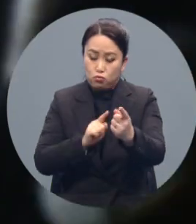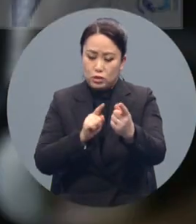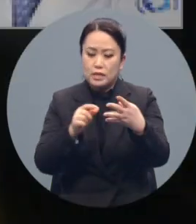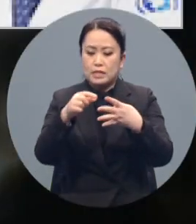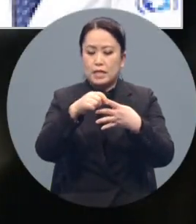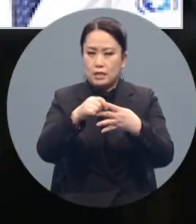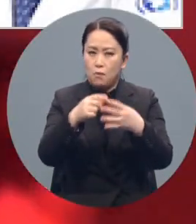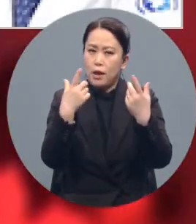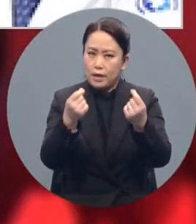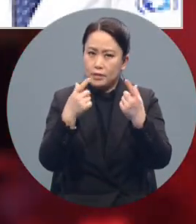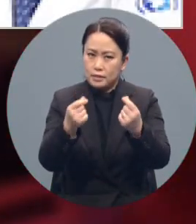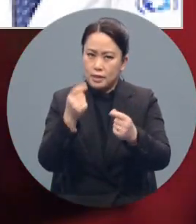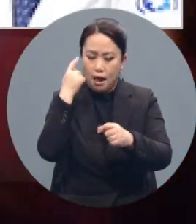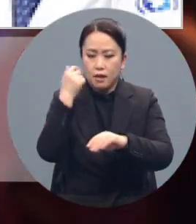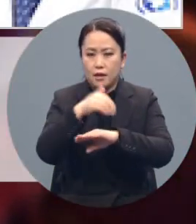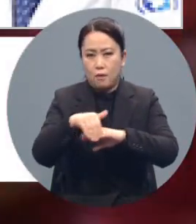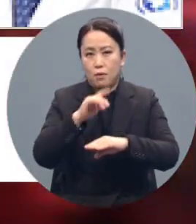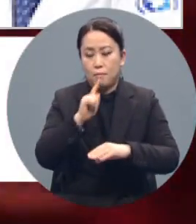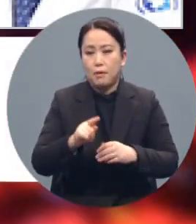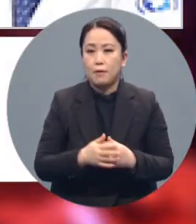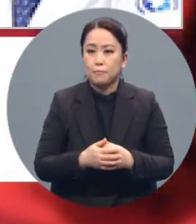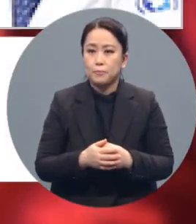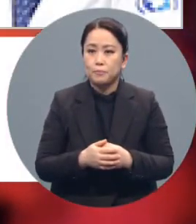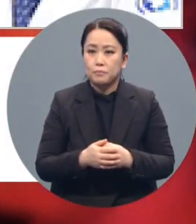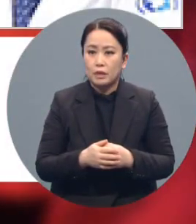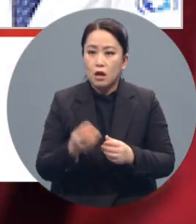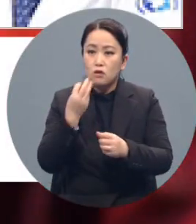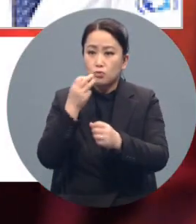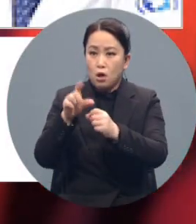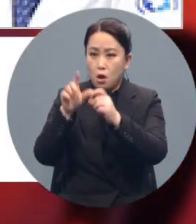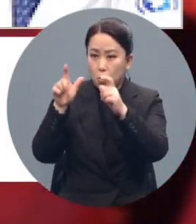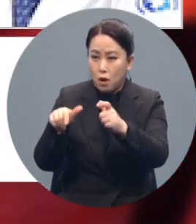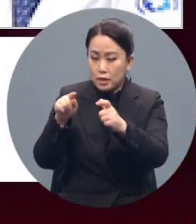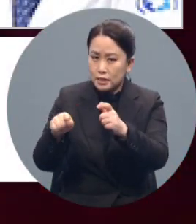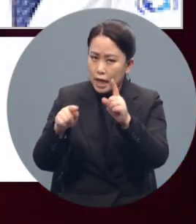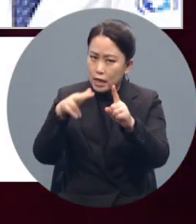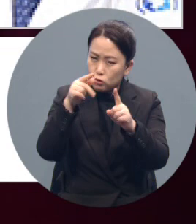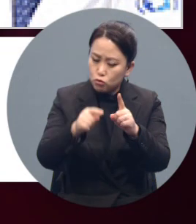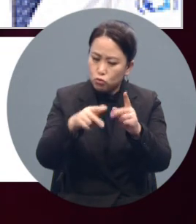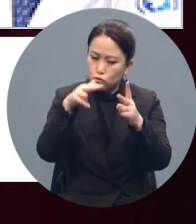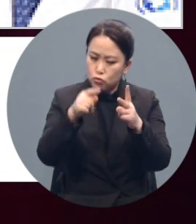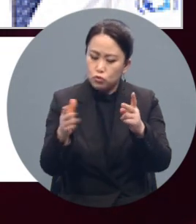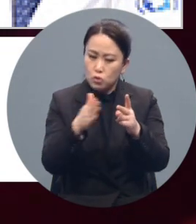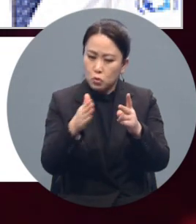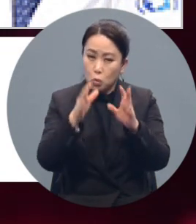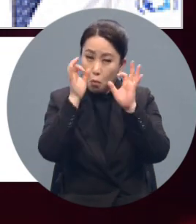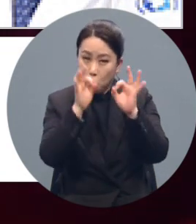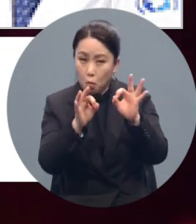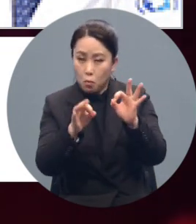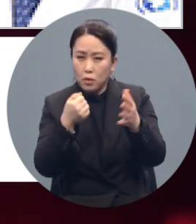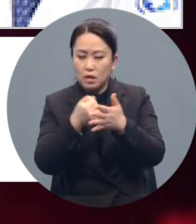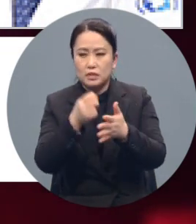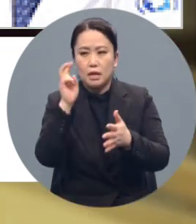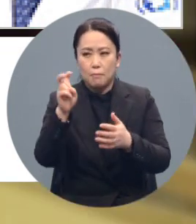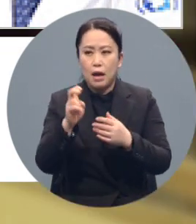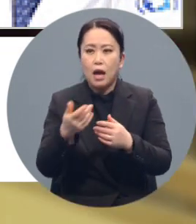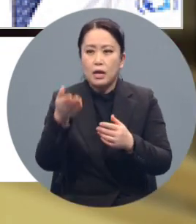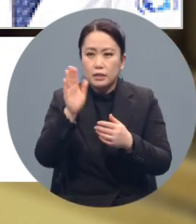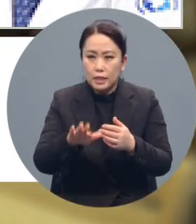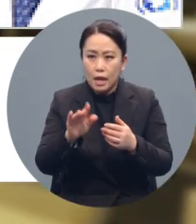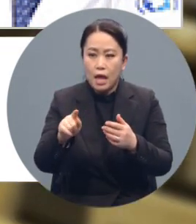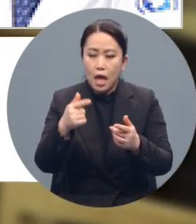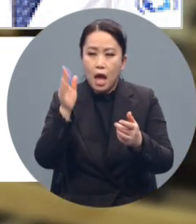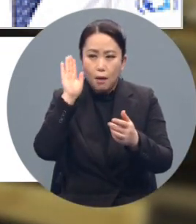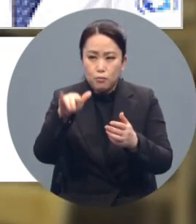때문입니다. 수도권에 비해서 한 템포나 두 템포 좀 더 보고 판단을 할 수 있는데 향후 부산 확진자나